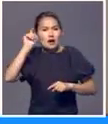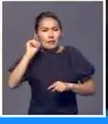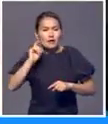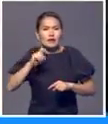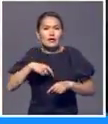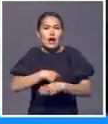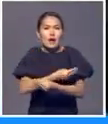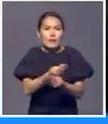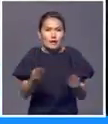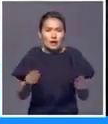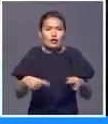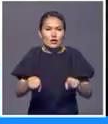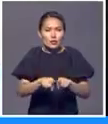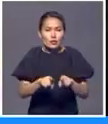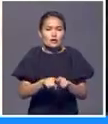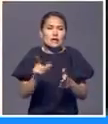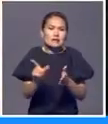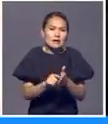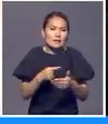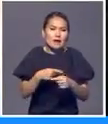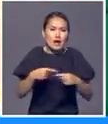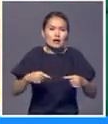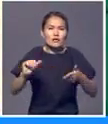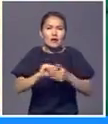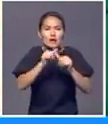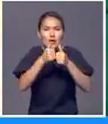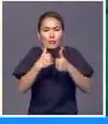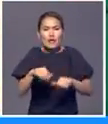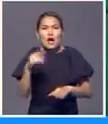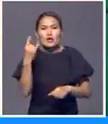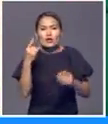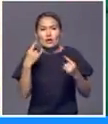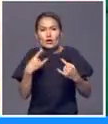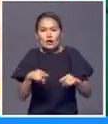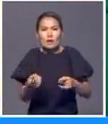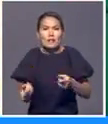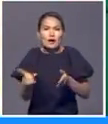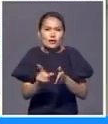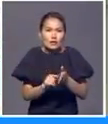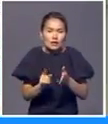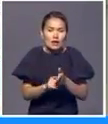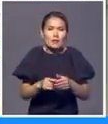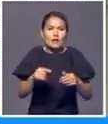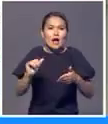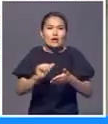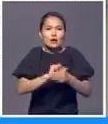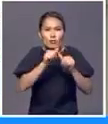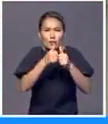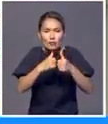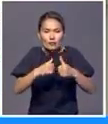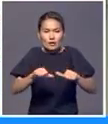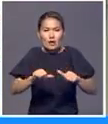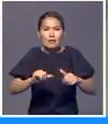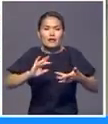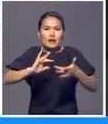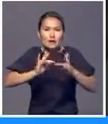бойынша жасалатын шаруалар зейнетақы тағайындау мен бала тууға байланысты әлеуметтік жәрдемақылар дайындауда осы жүйемен орындалатын болады.